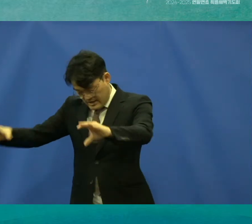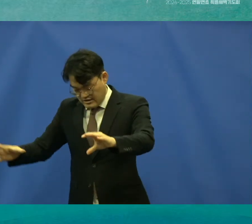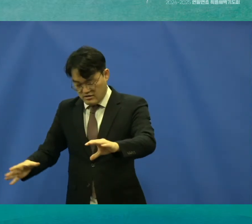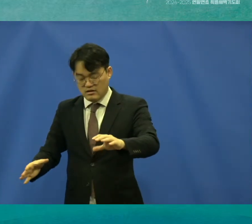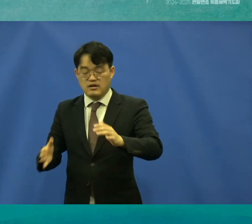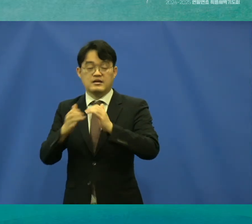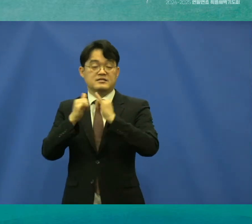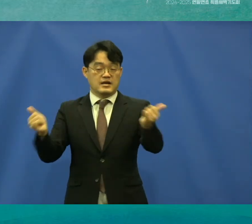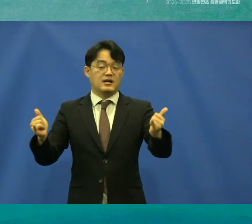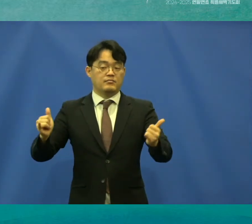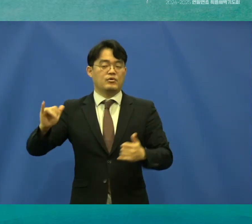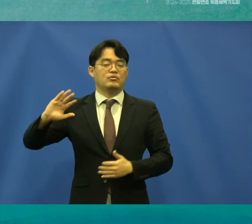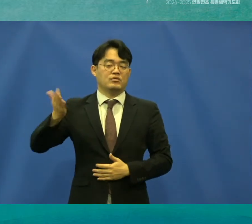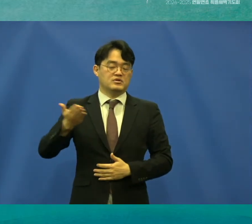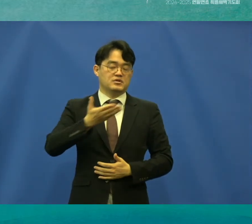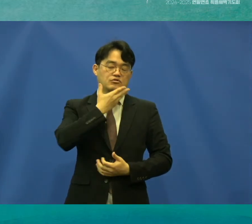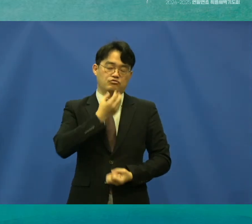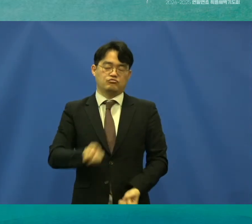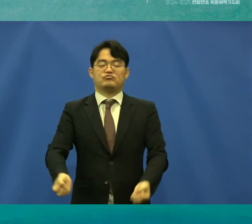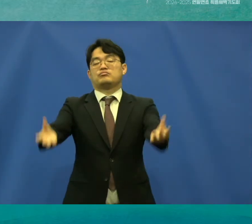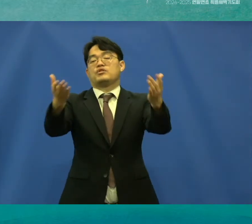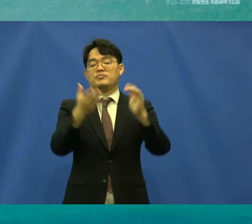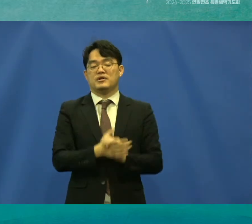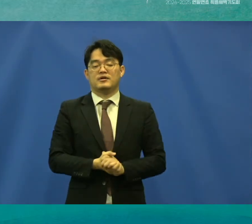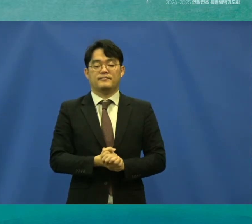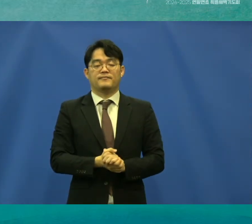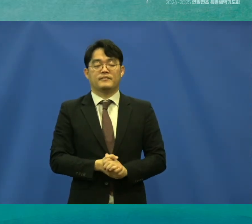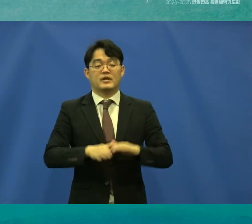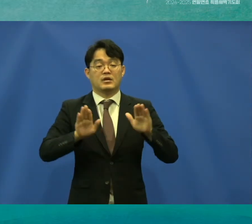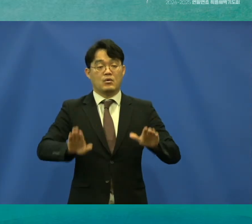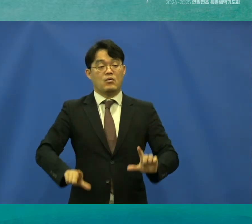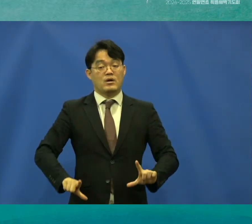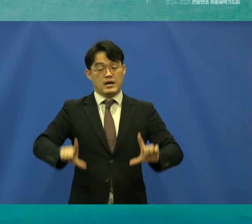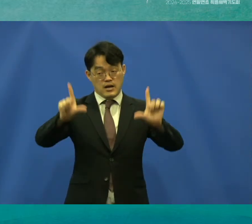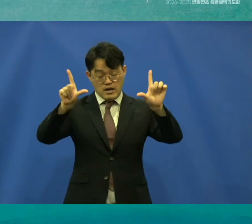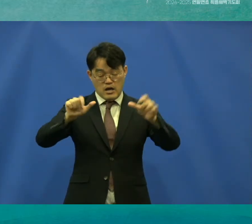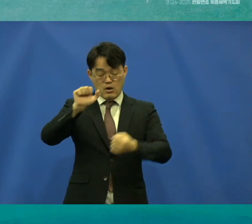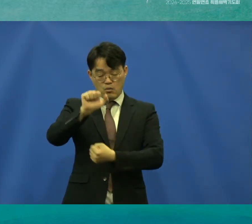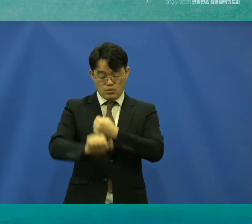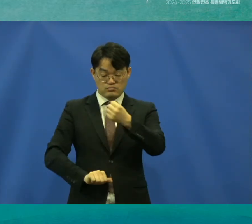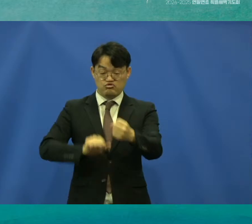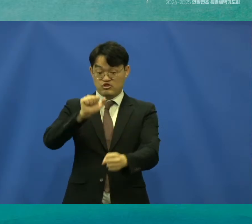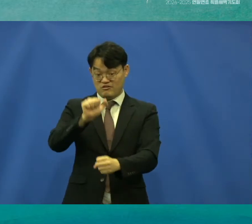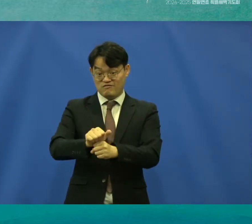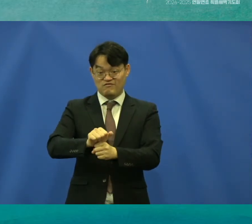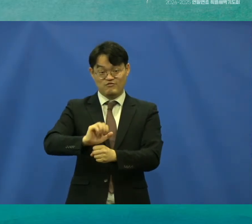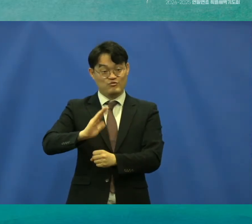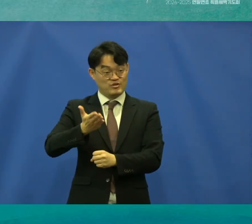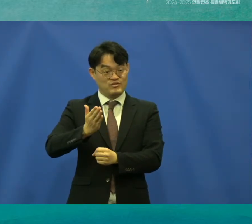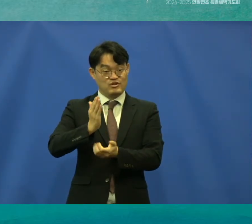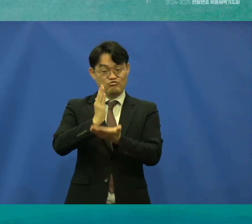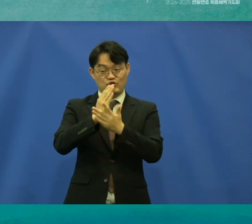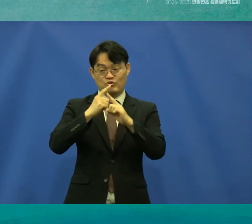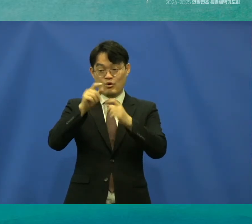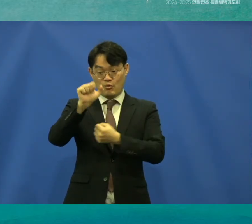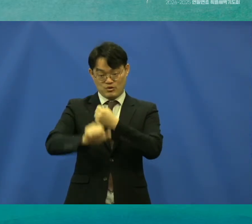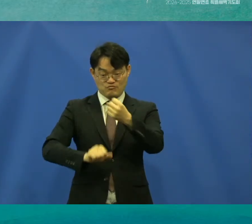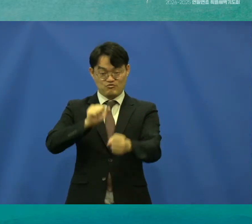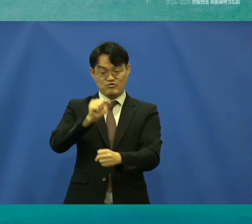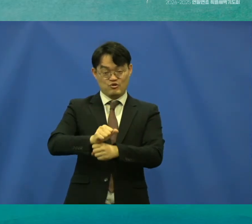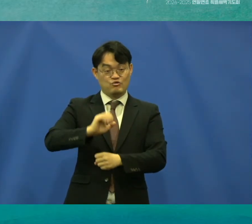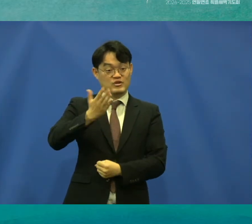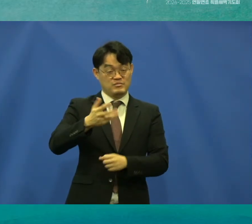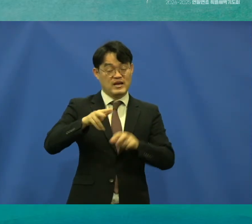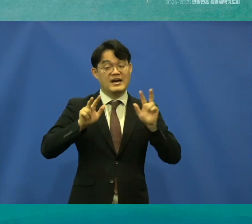원합니다. 올해는 우리가 50주년을 만든 교회예요. 100년의 역사를 향해서 저는